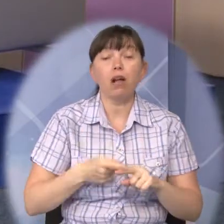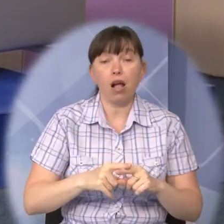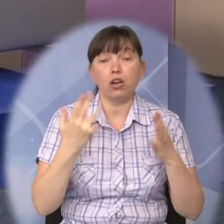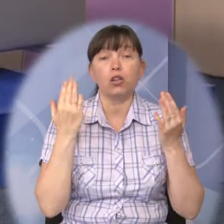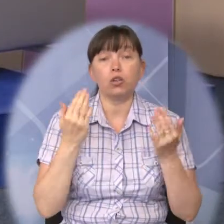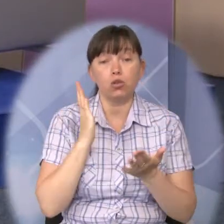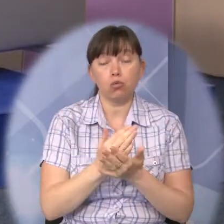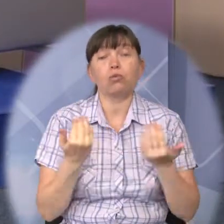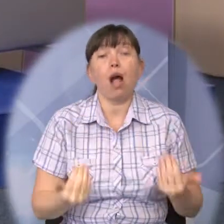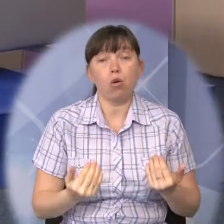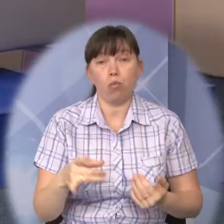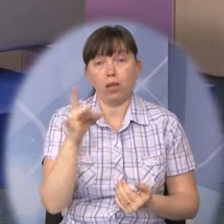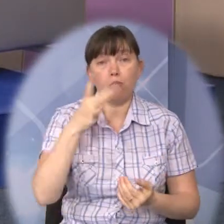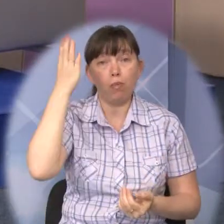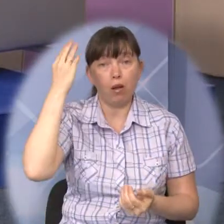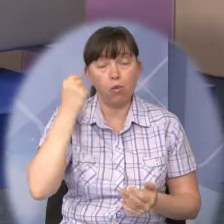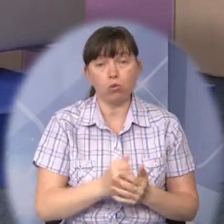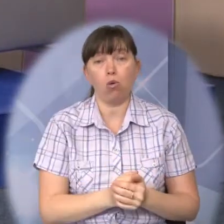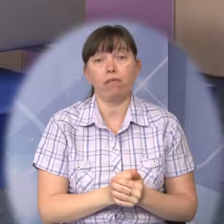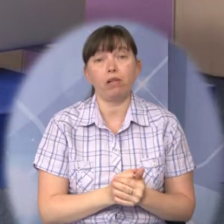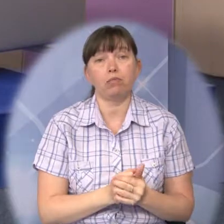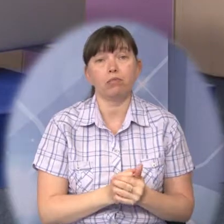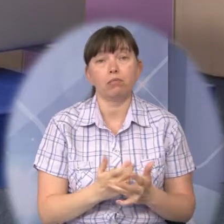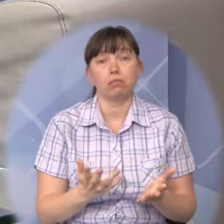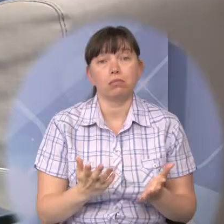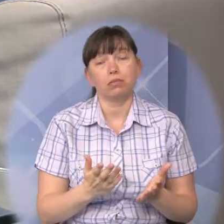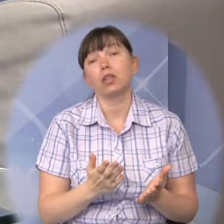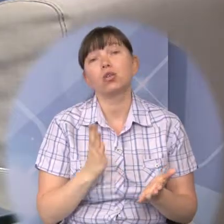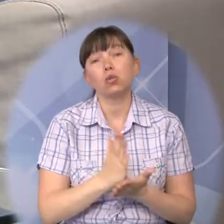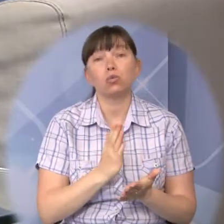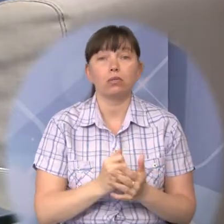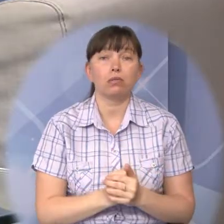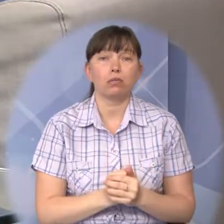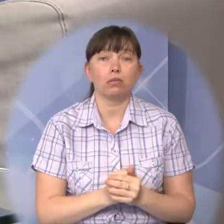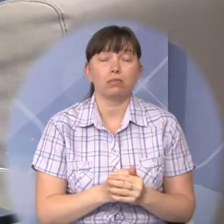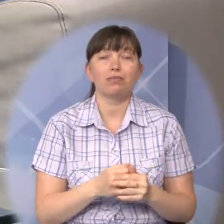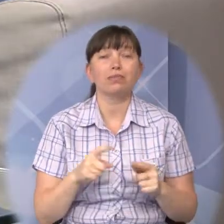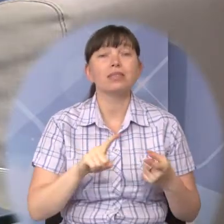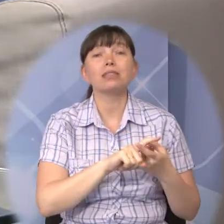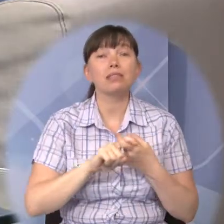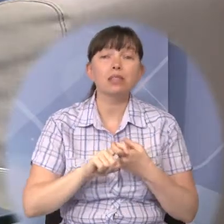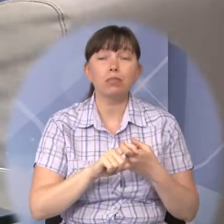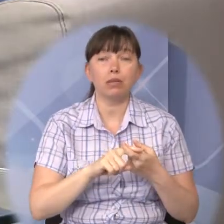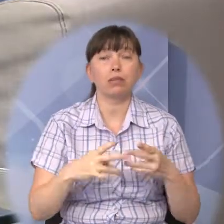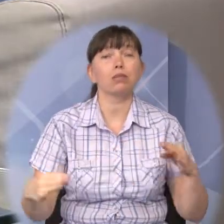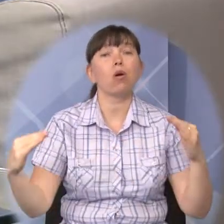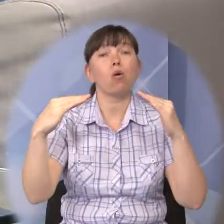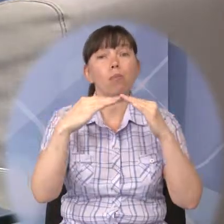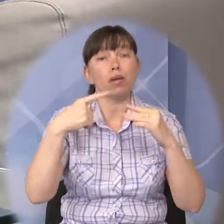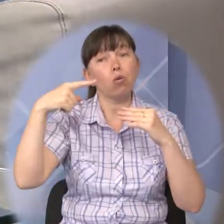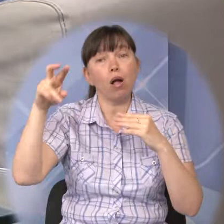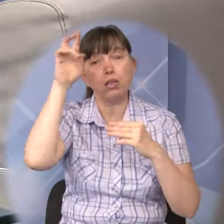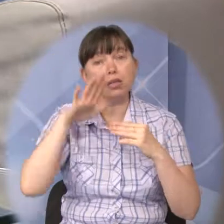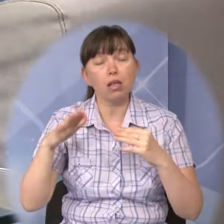existente acum pe piața Republicii Moldova sunt față de alte state, depinde cu cine să ne